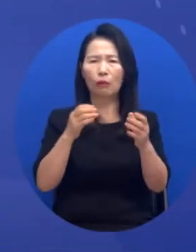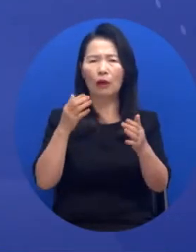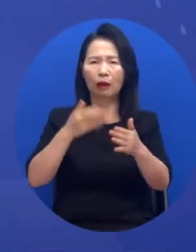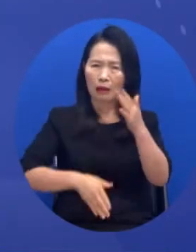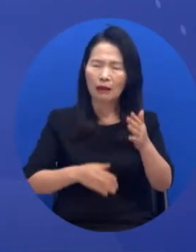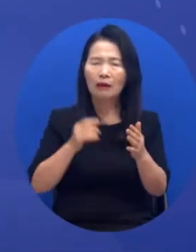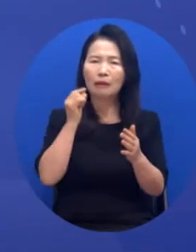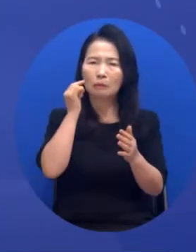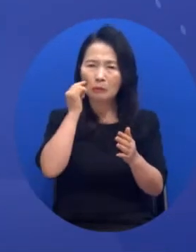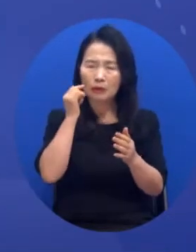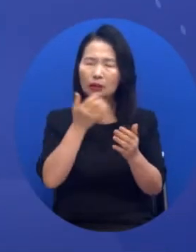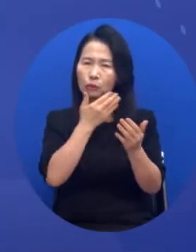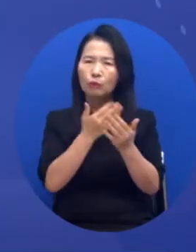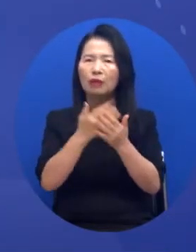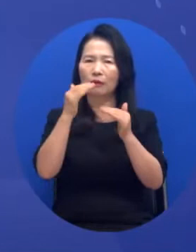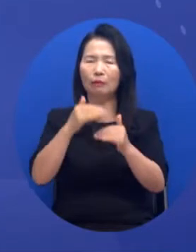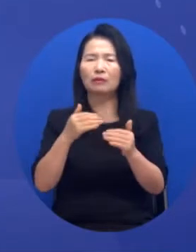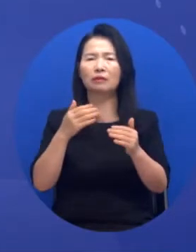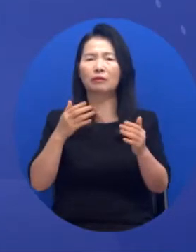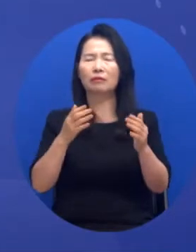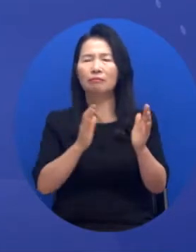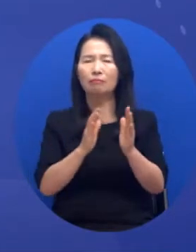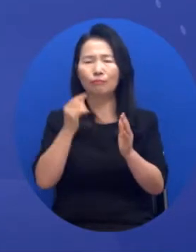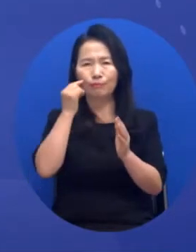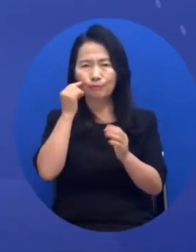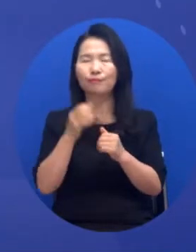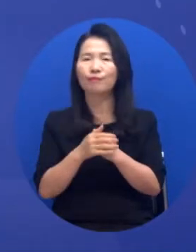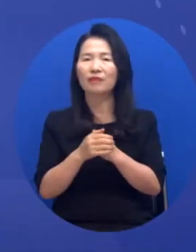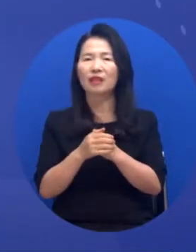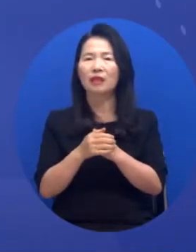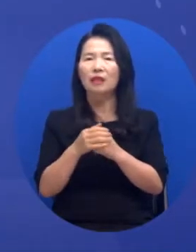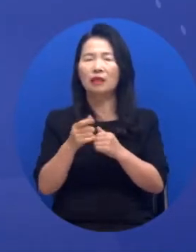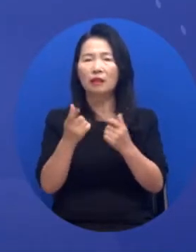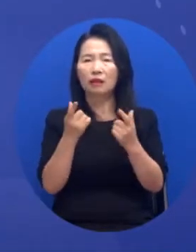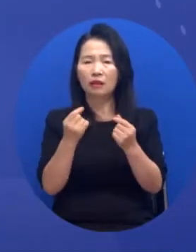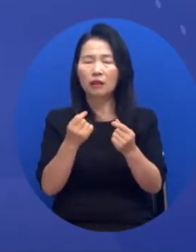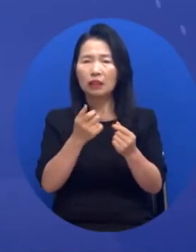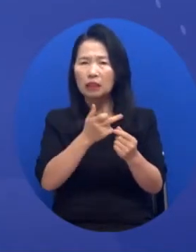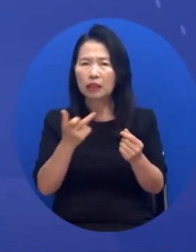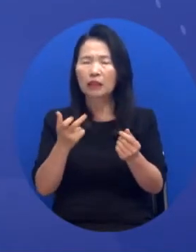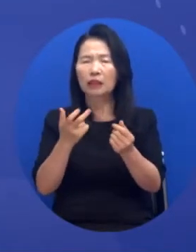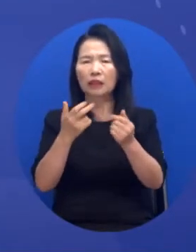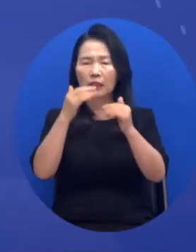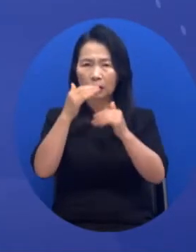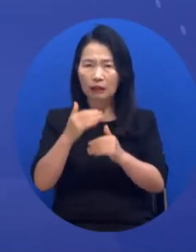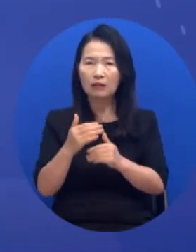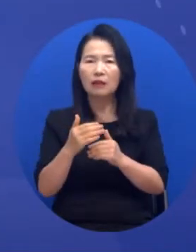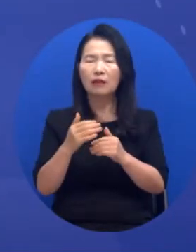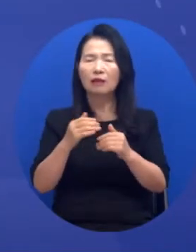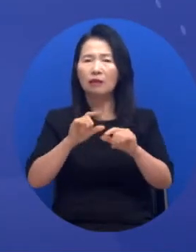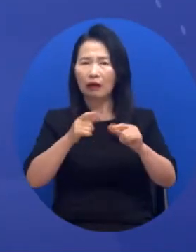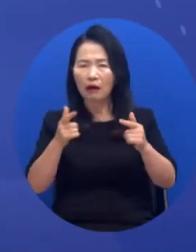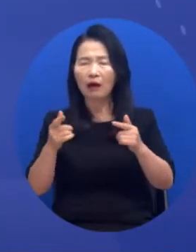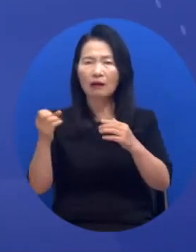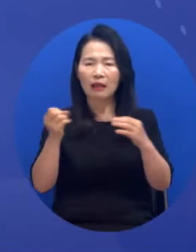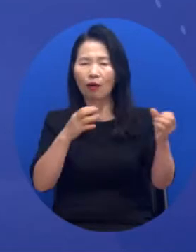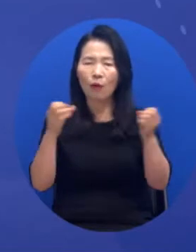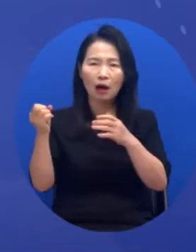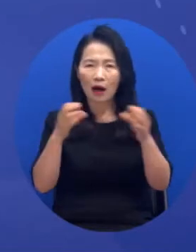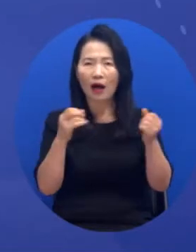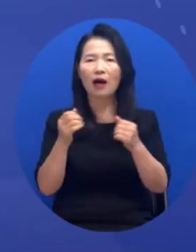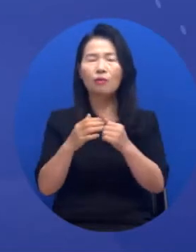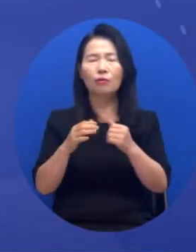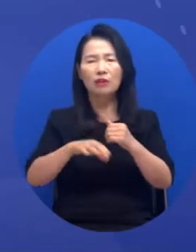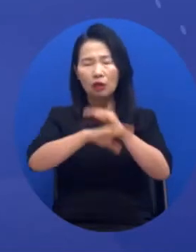중요한 안건데 를 처리하지 못했습니다 사실 이렇게 파장이 크고 중요한 안건 들은 다양한 의견을 듣고 또 구성원 전체의